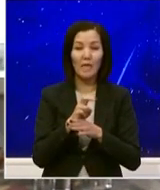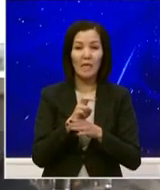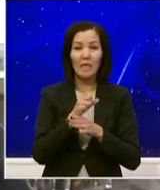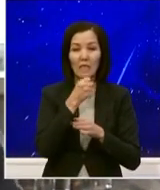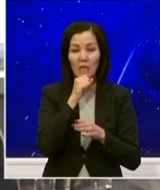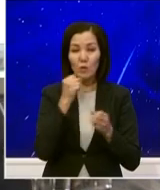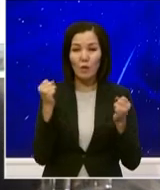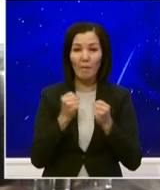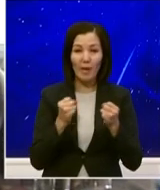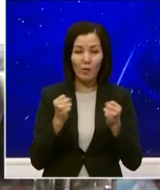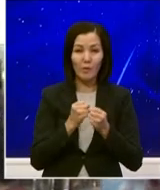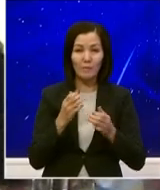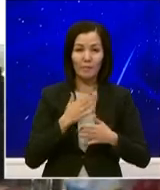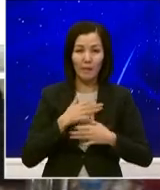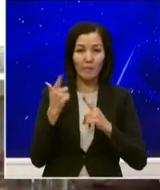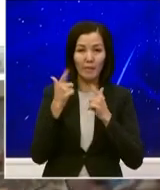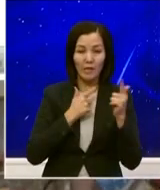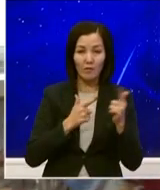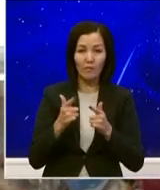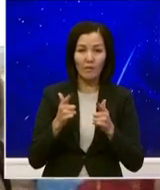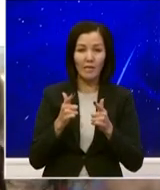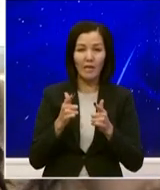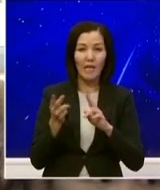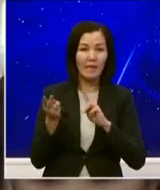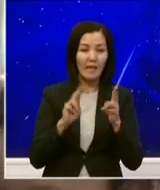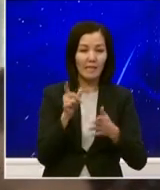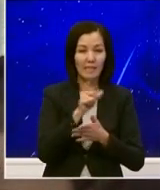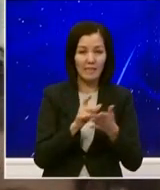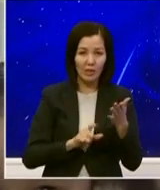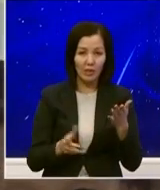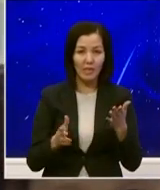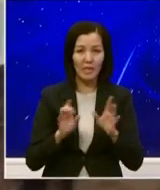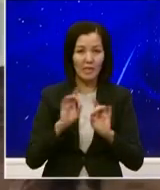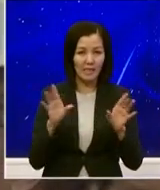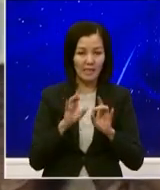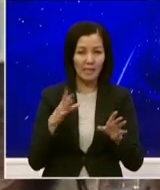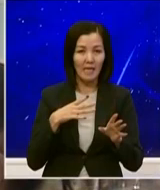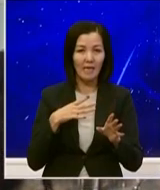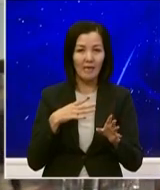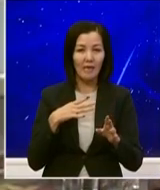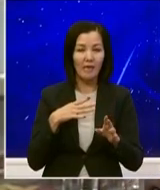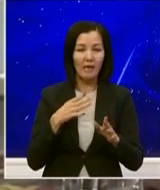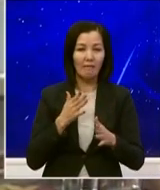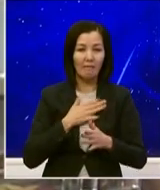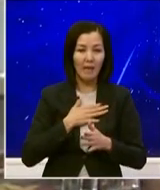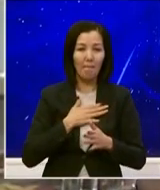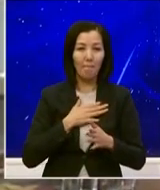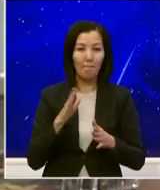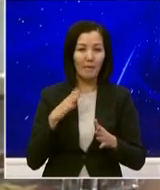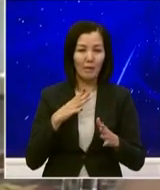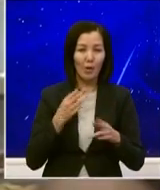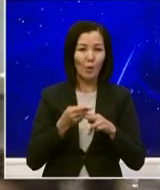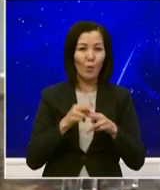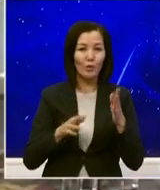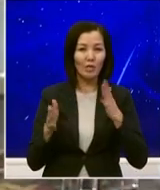танцы и разные стишки. И нам было очень весело.